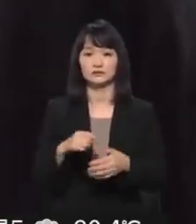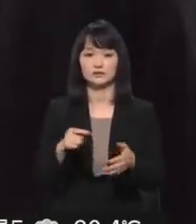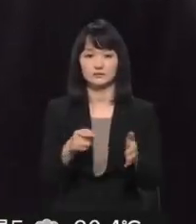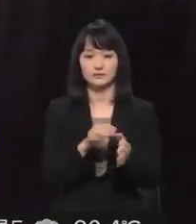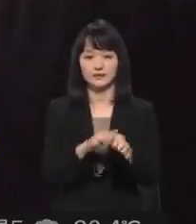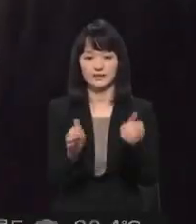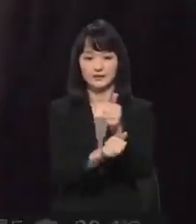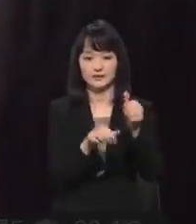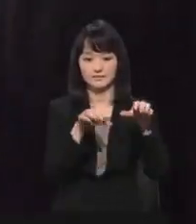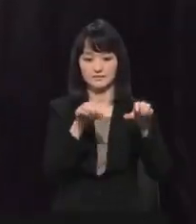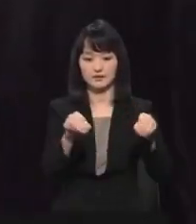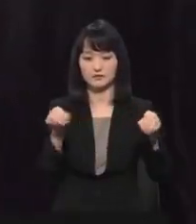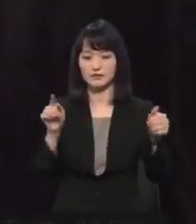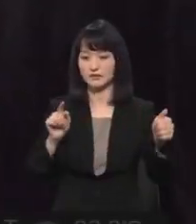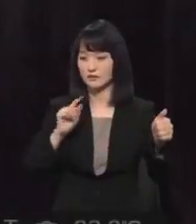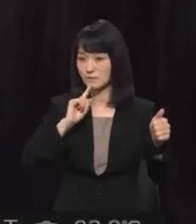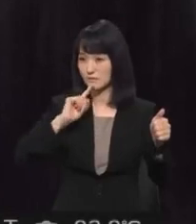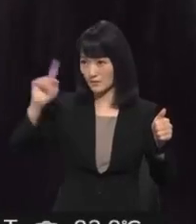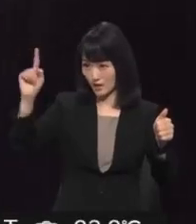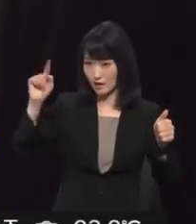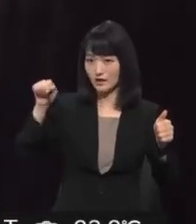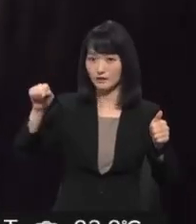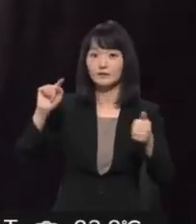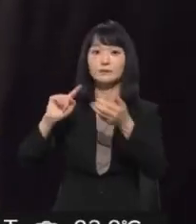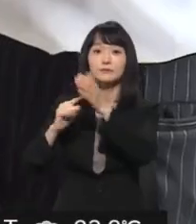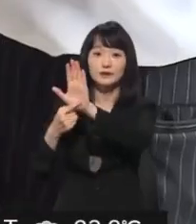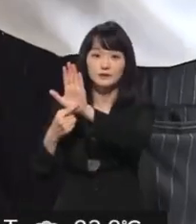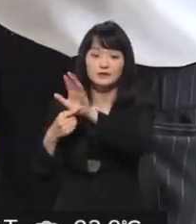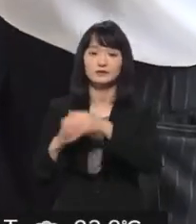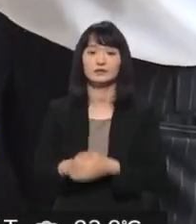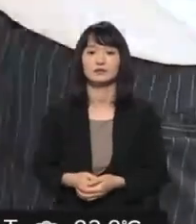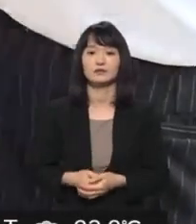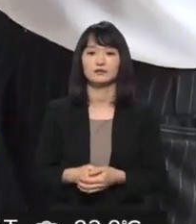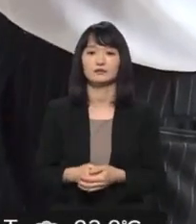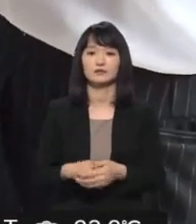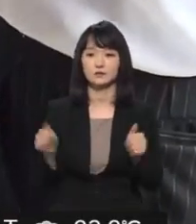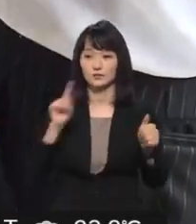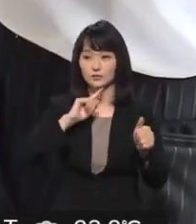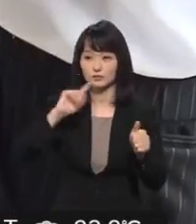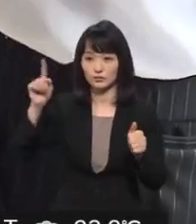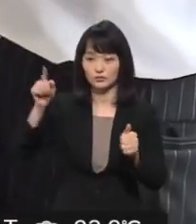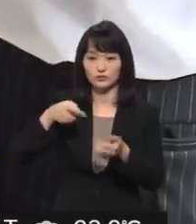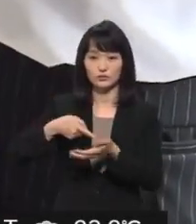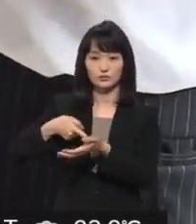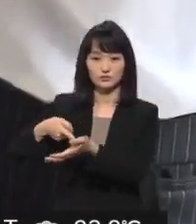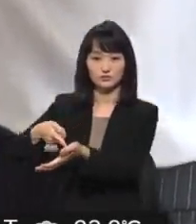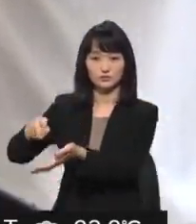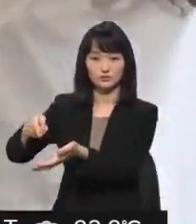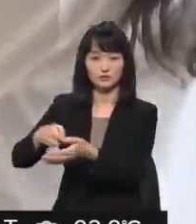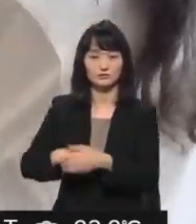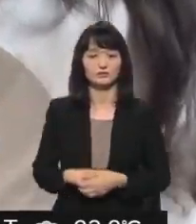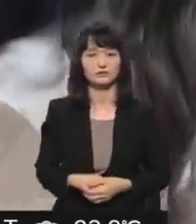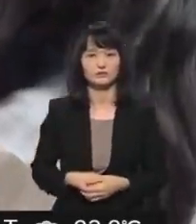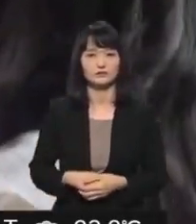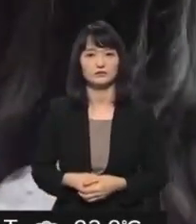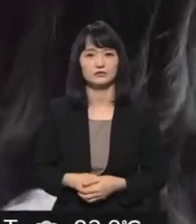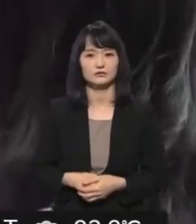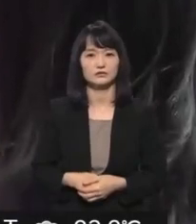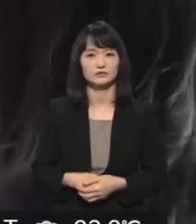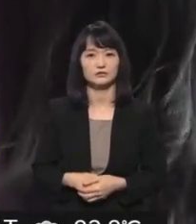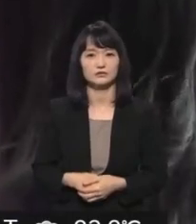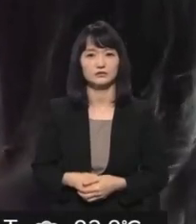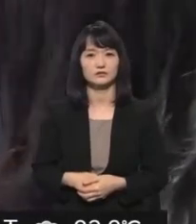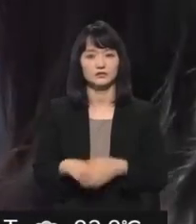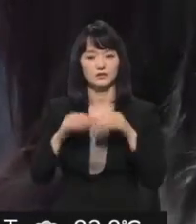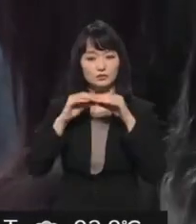이야기를 밝혔고 밝혔는데 그리고 가처분 신청 해놓고 그 주에 토요 링가 a 제기 자기를 처음 했지 않습니까